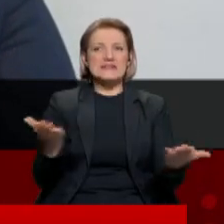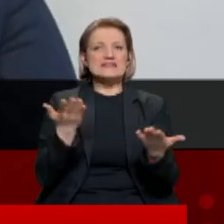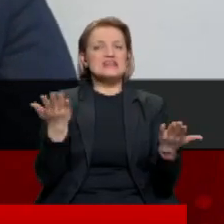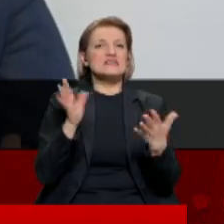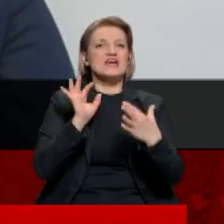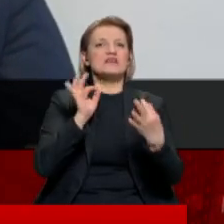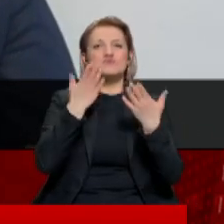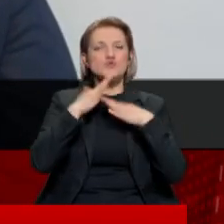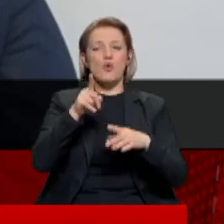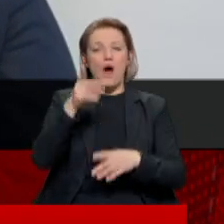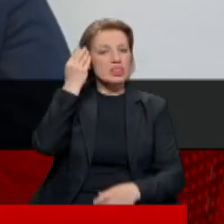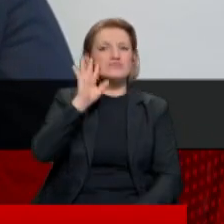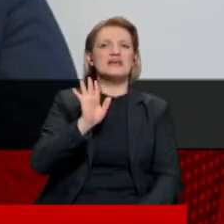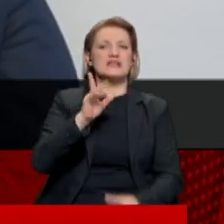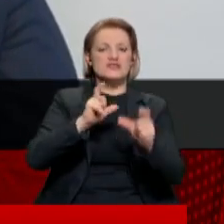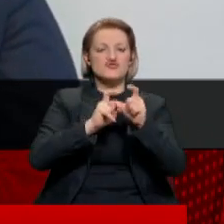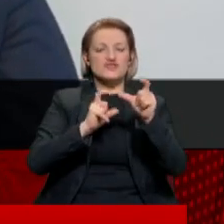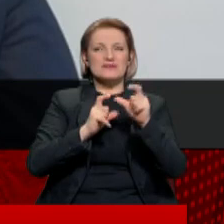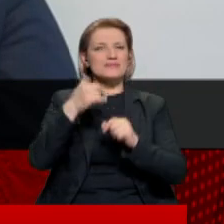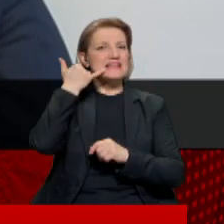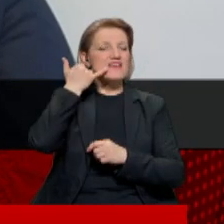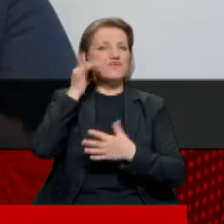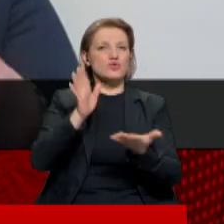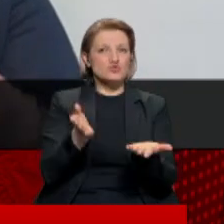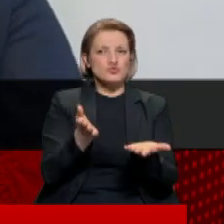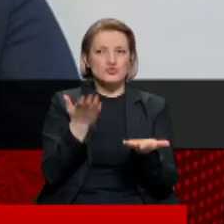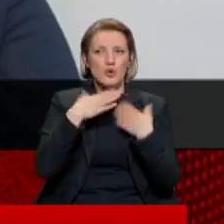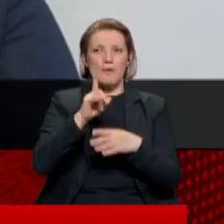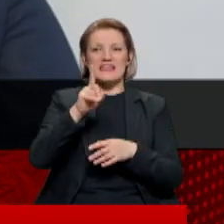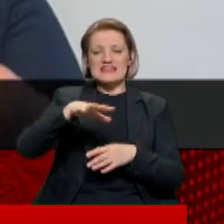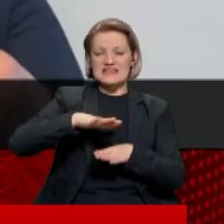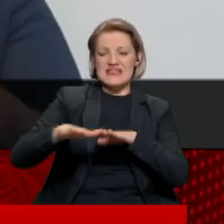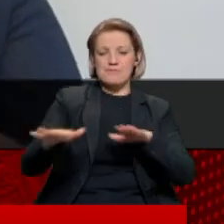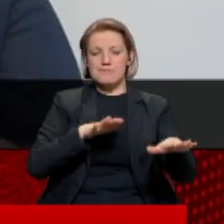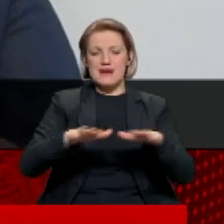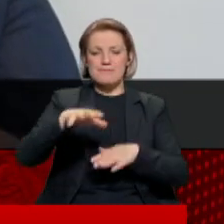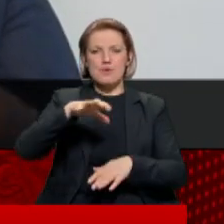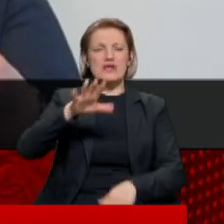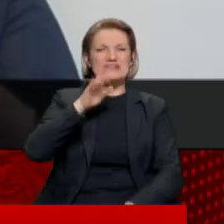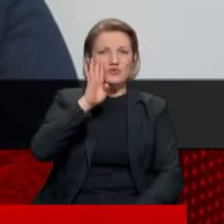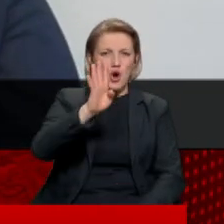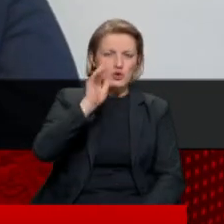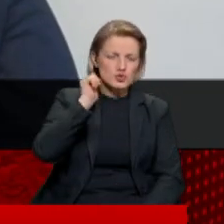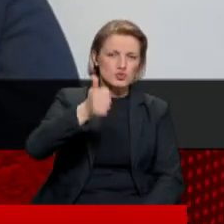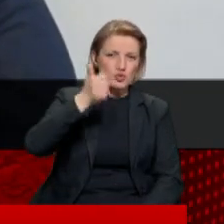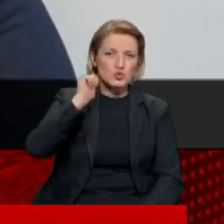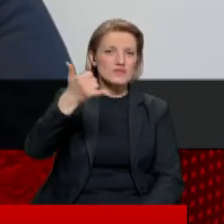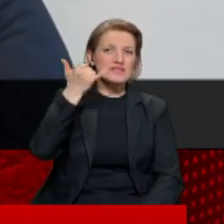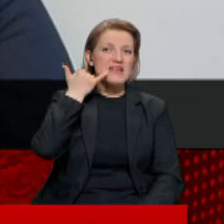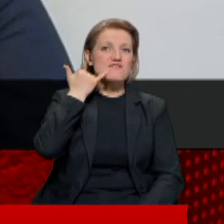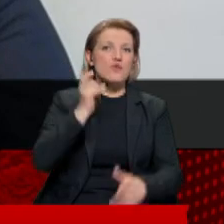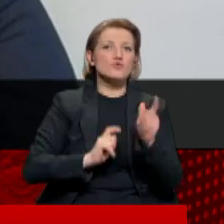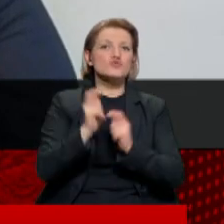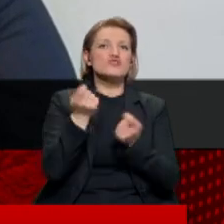yok, onu da anlamış değilim. GSM operatörleri bir deprem bölgesinde 4 gün